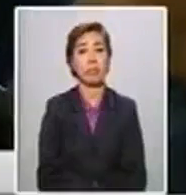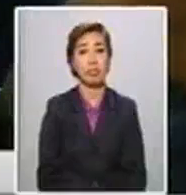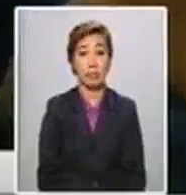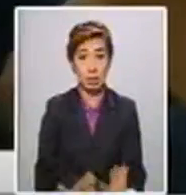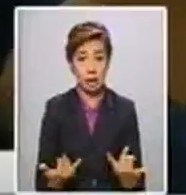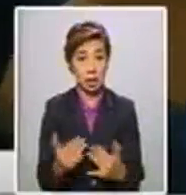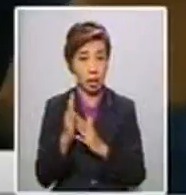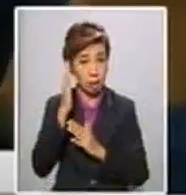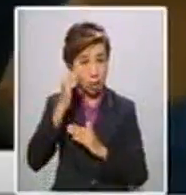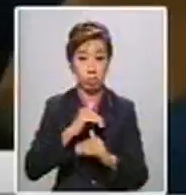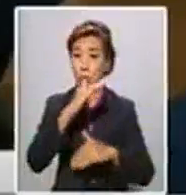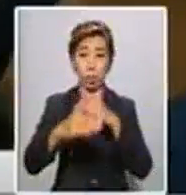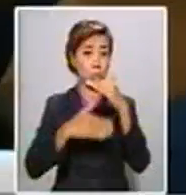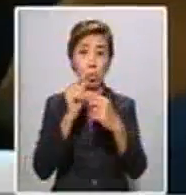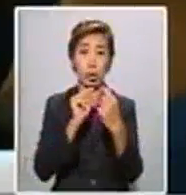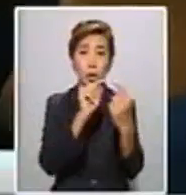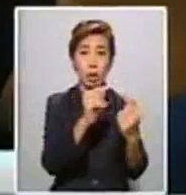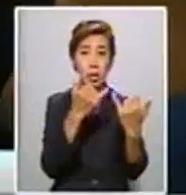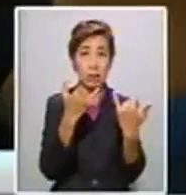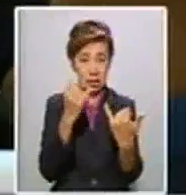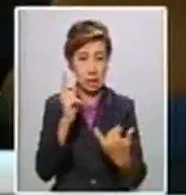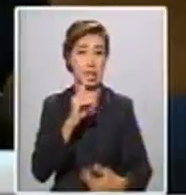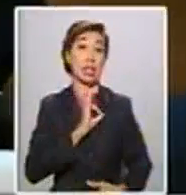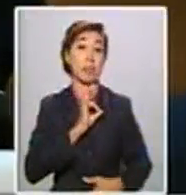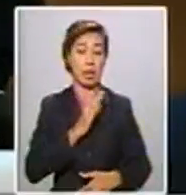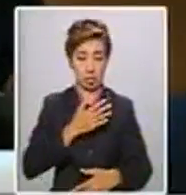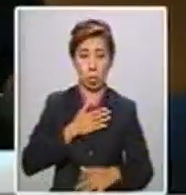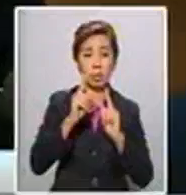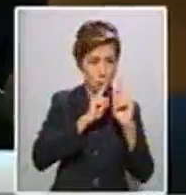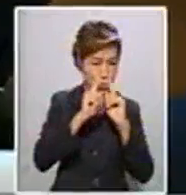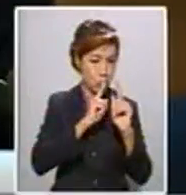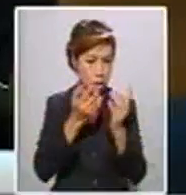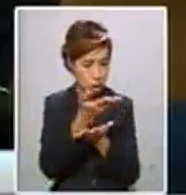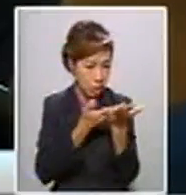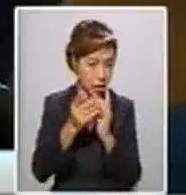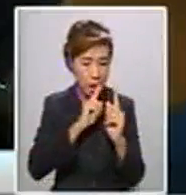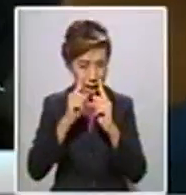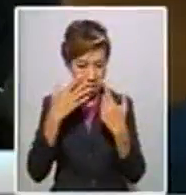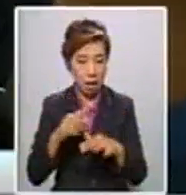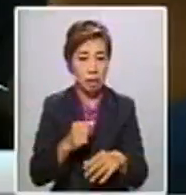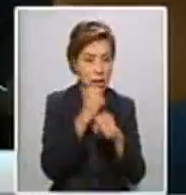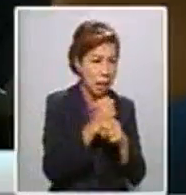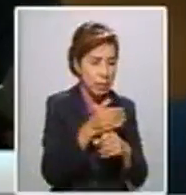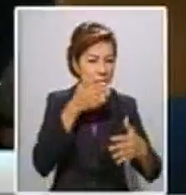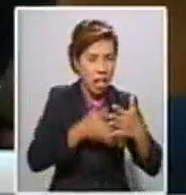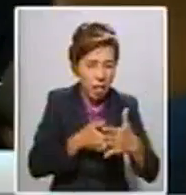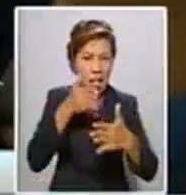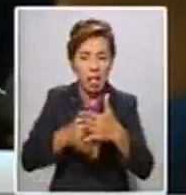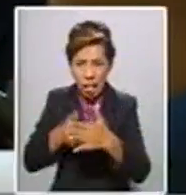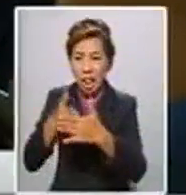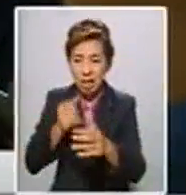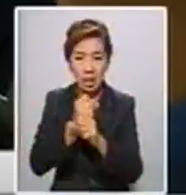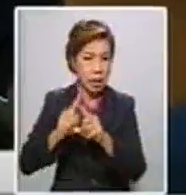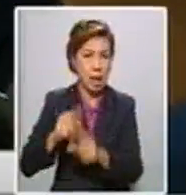ที่เดินหน้าต่อไปเลยนะฮะก็ได้แลกเปลี่ยนกับเพื่อนสมาชิกนะฮะไม่ว่าทำอะไรมันก็จะมีข้อขัดแย้งมีการประท้วงมี